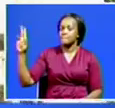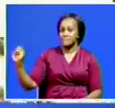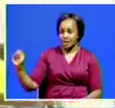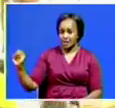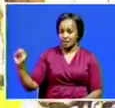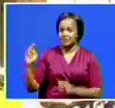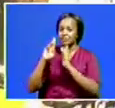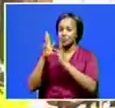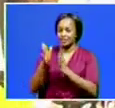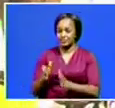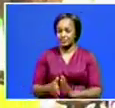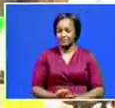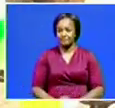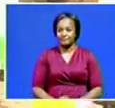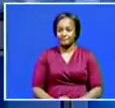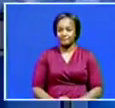18 News.